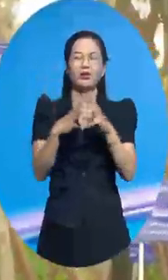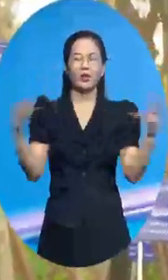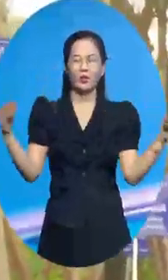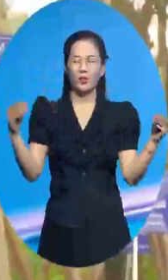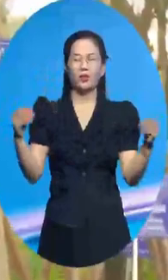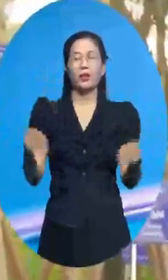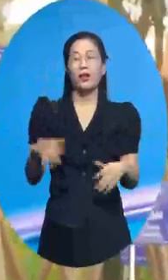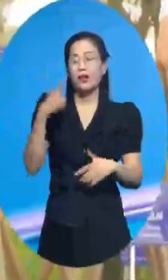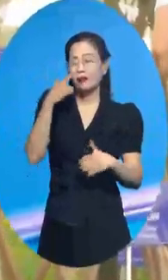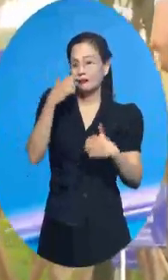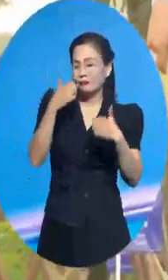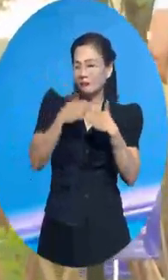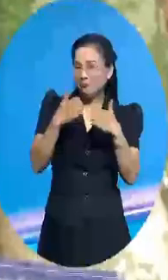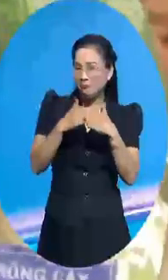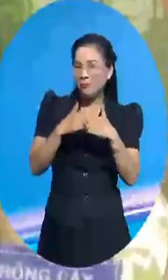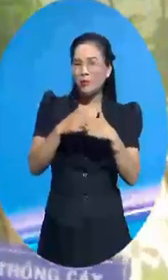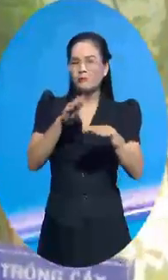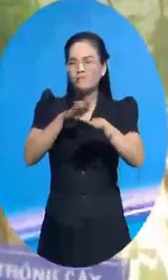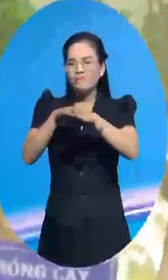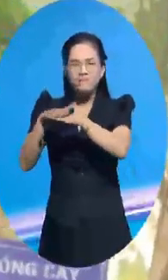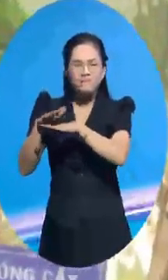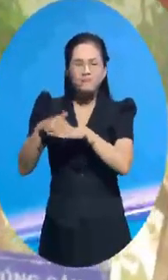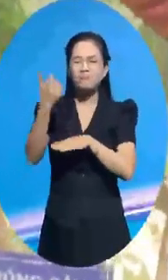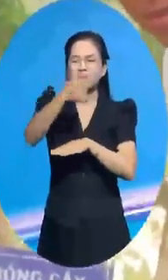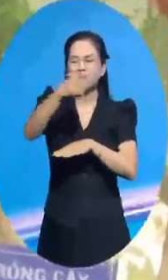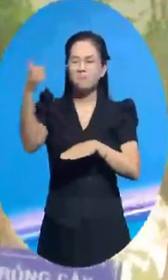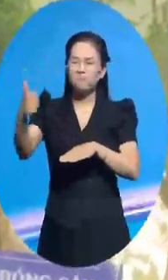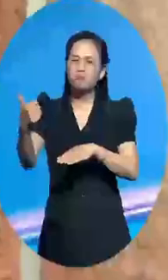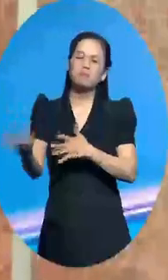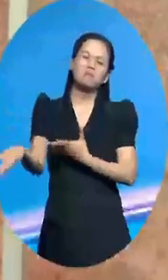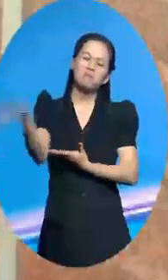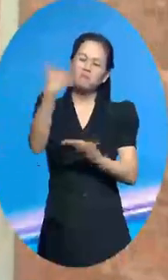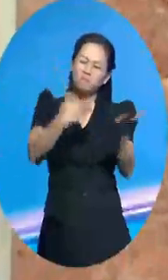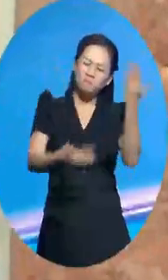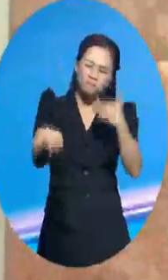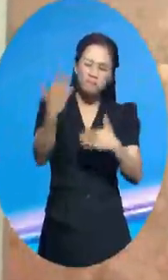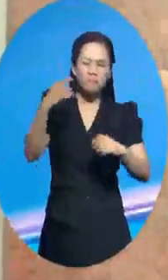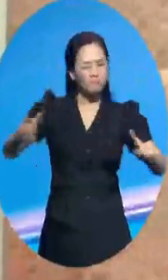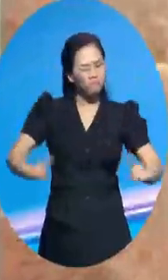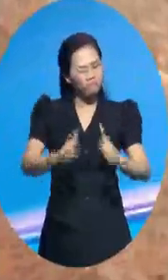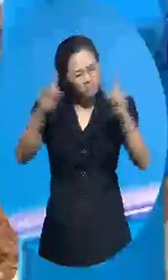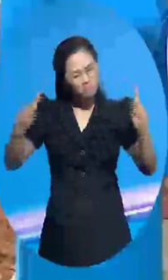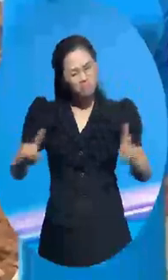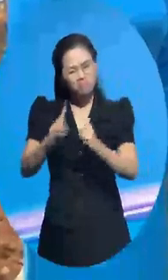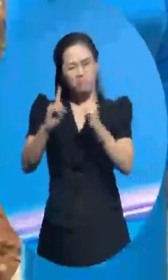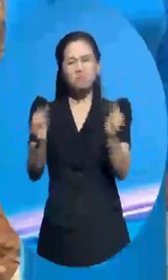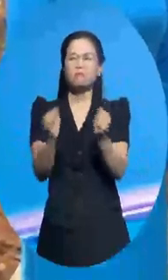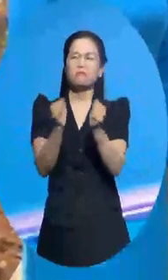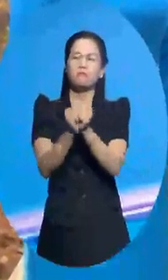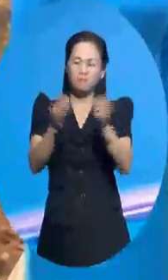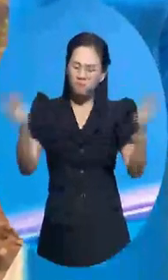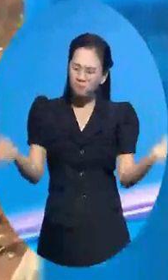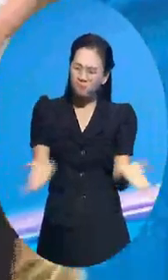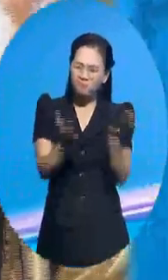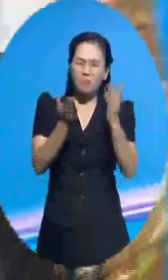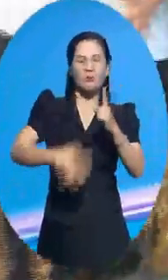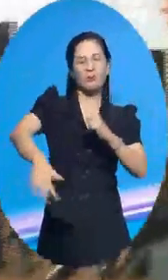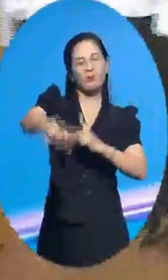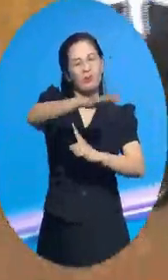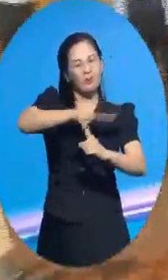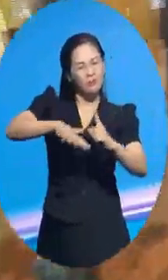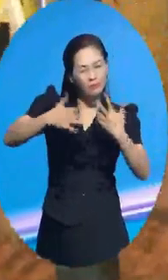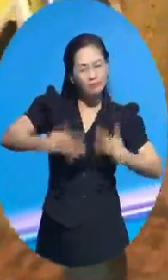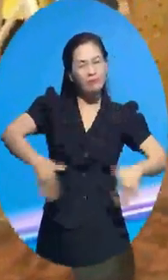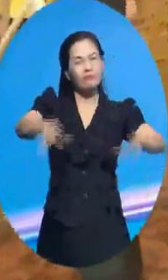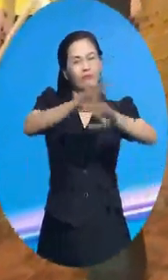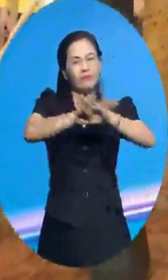Thủ Đức vận động cá nhân, hộ gia đình tham gia trồng cây trên tinh thần mỗi người tham gia trồng cây xanh để chung tay bảo vệ môi trường. Mỗi tổ chức cá